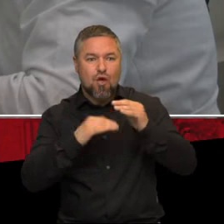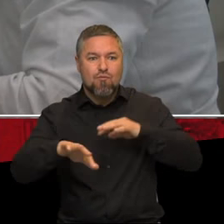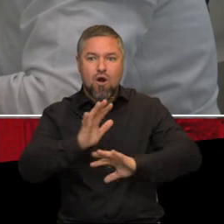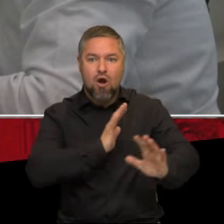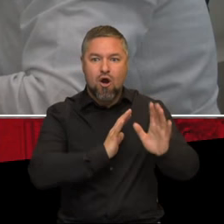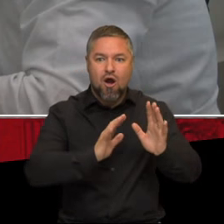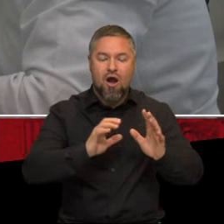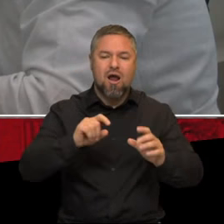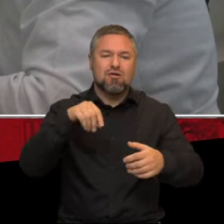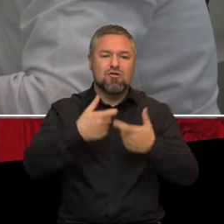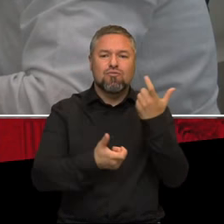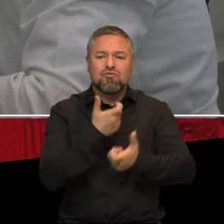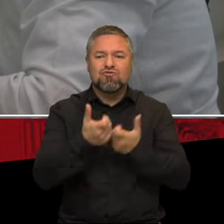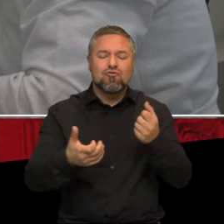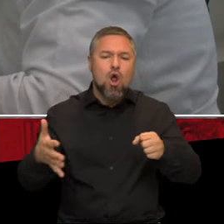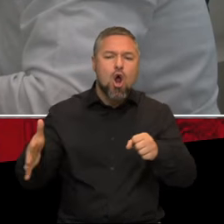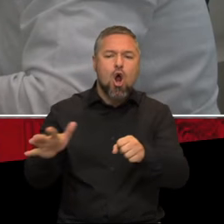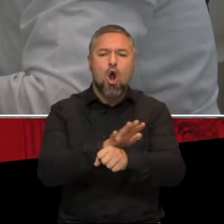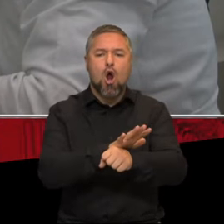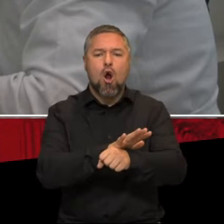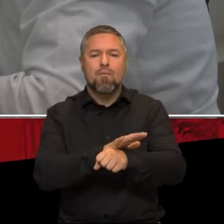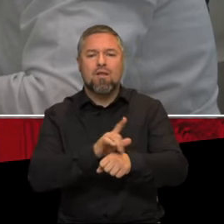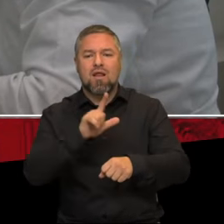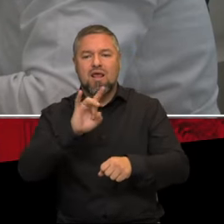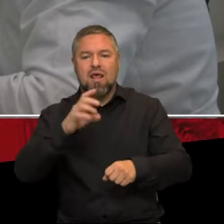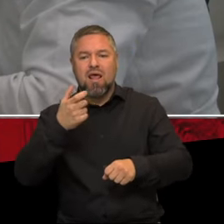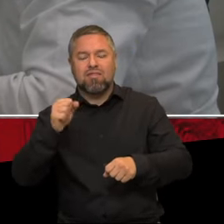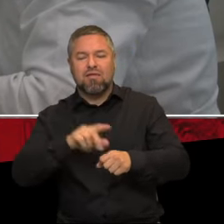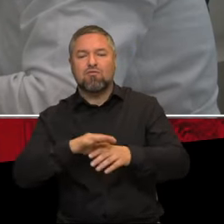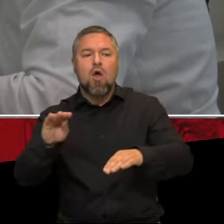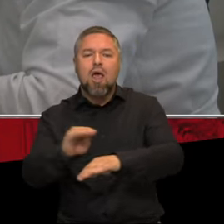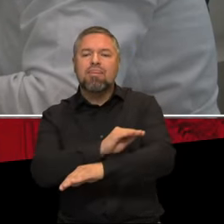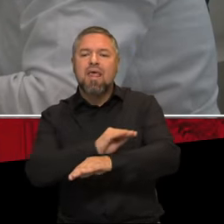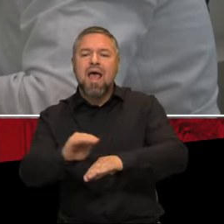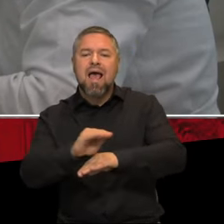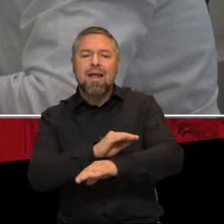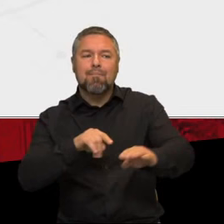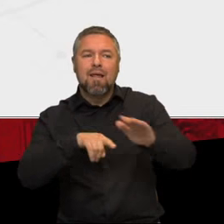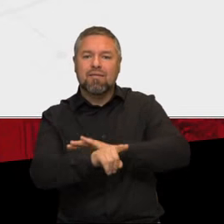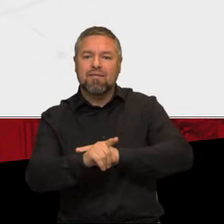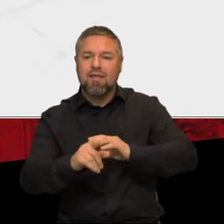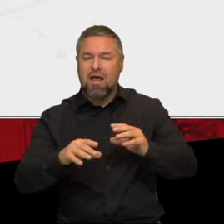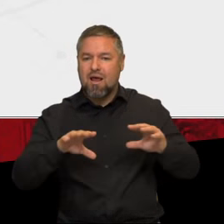z, w kompleksach z ligandami o znaczeniu terapeutycznym.